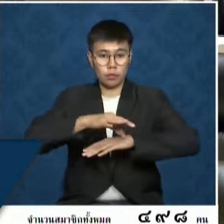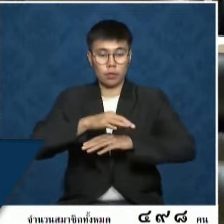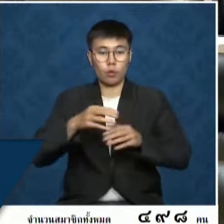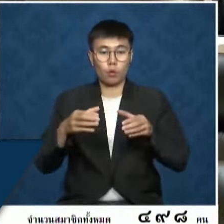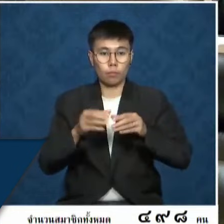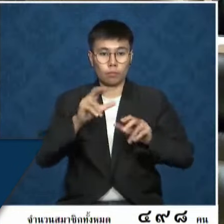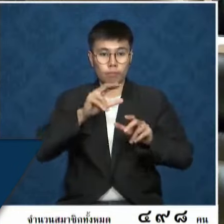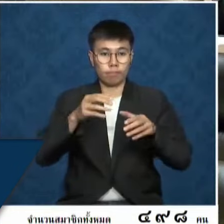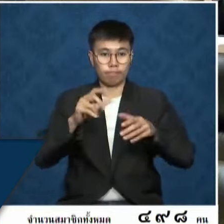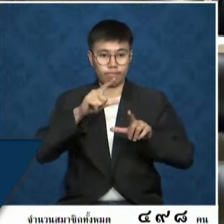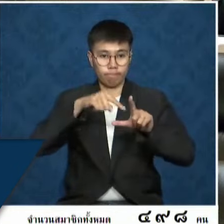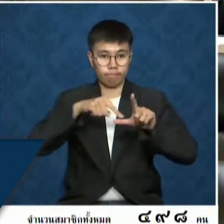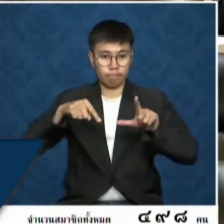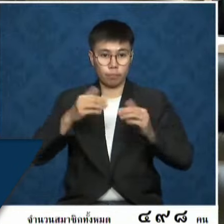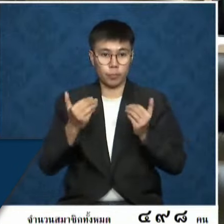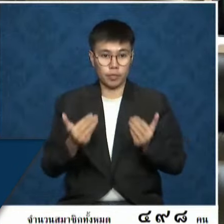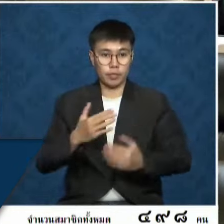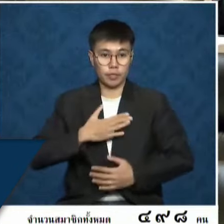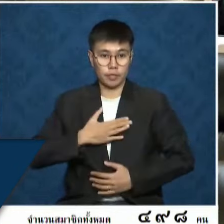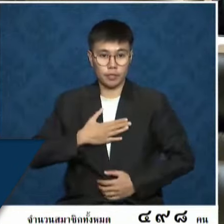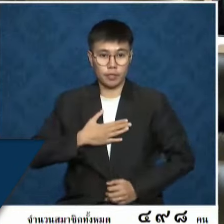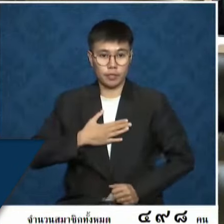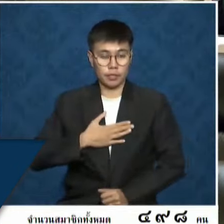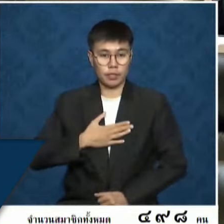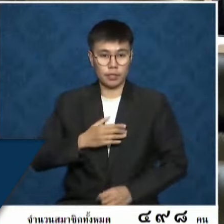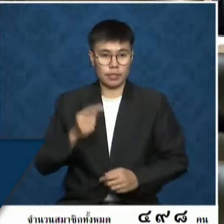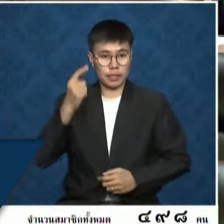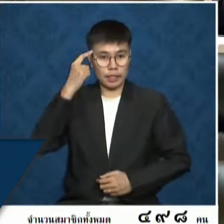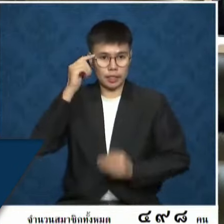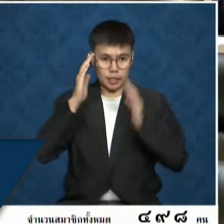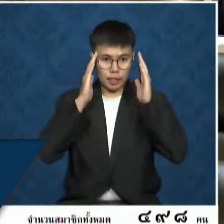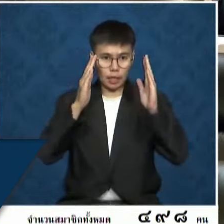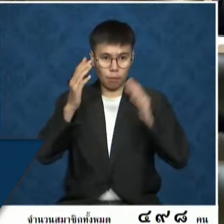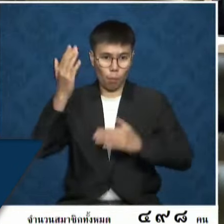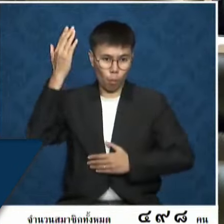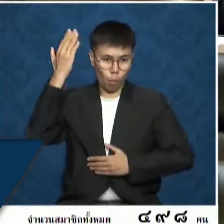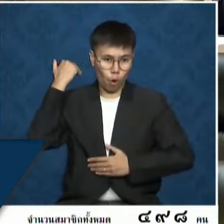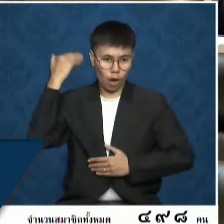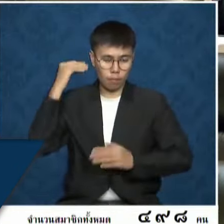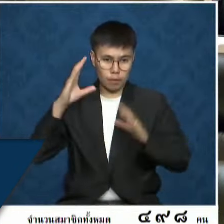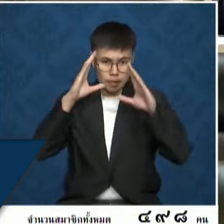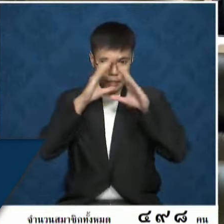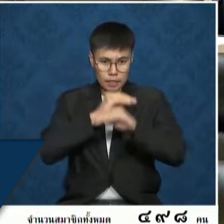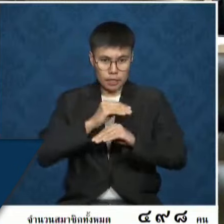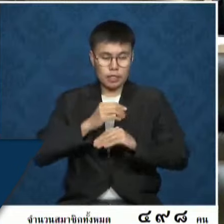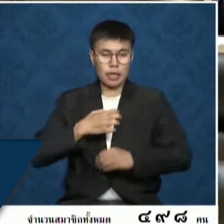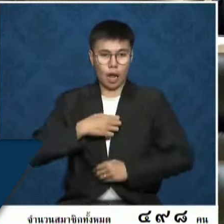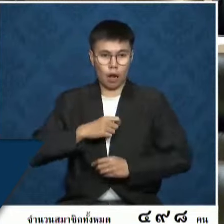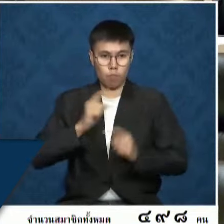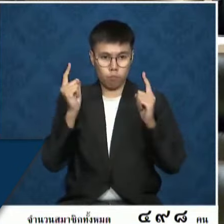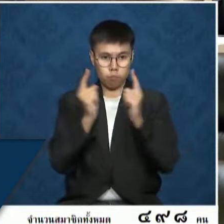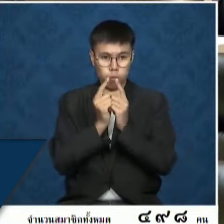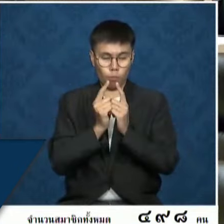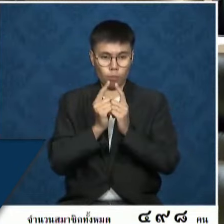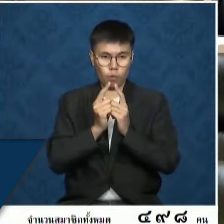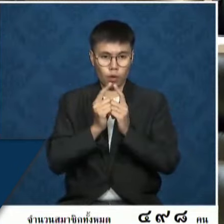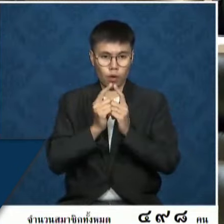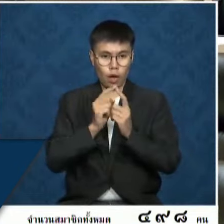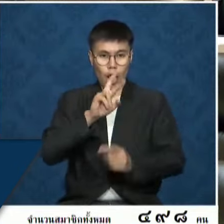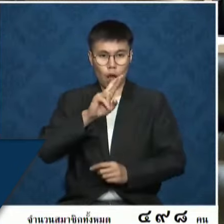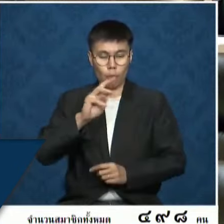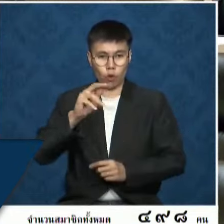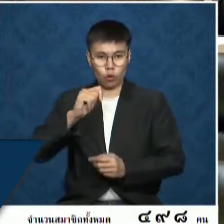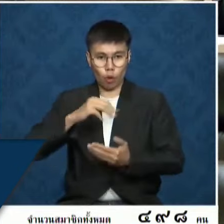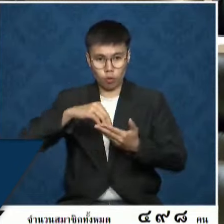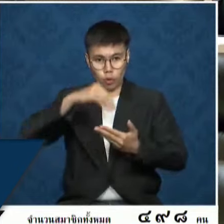ไกลวันนี้ดิฉันตั้งใจตั้งแต่เมื่อคืนว่าจะได้พบท่านรัฐมนตรีว่าการกระทรวงศึกษาธิการท่